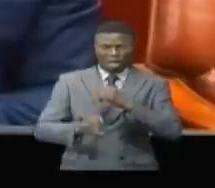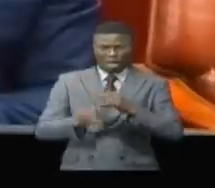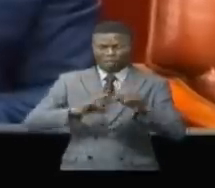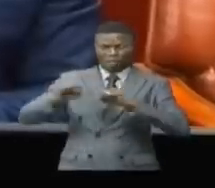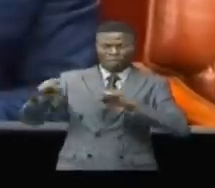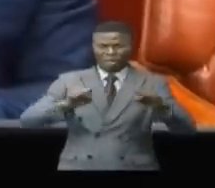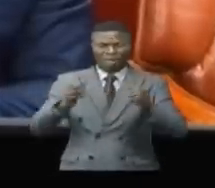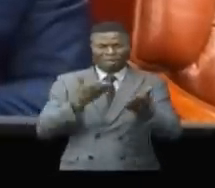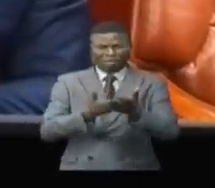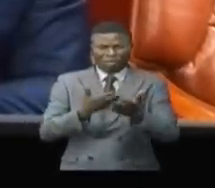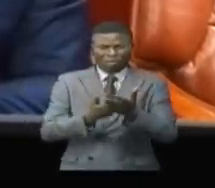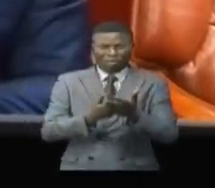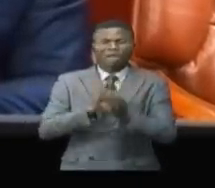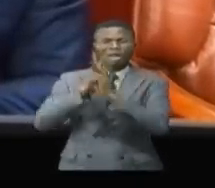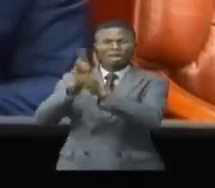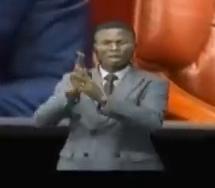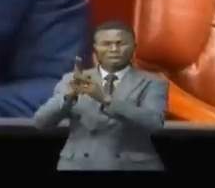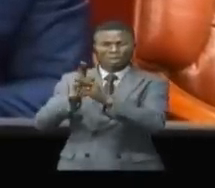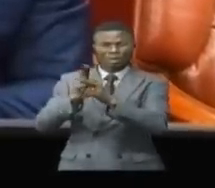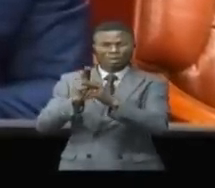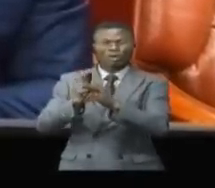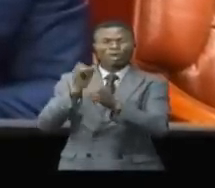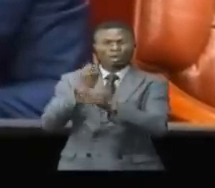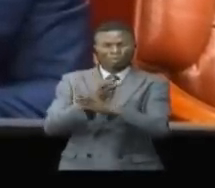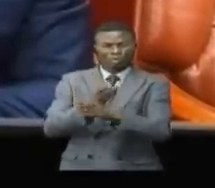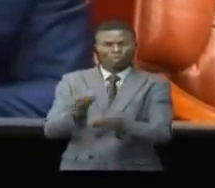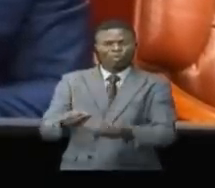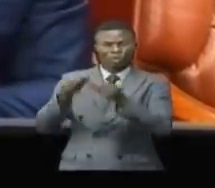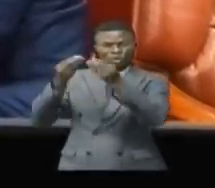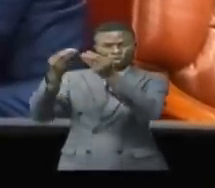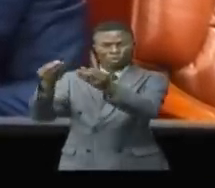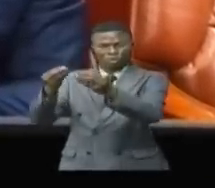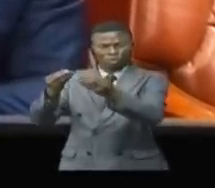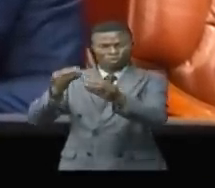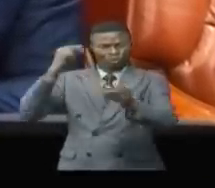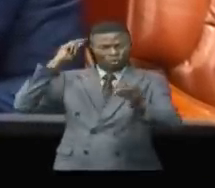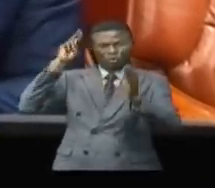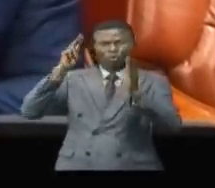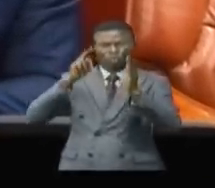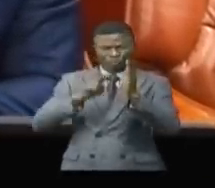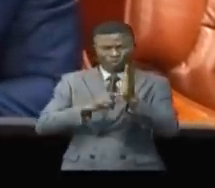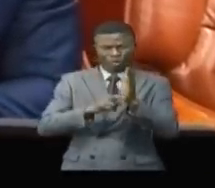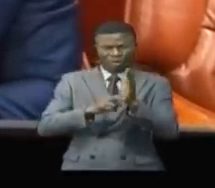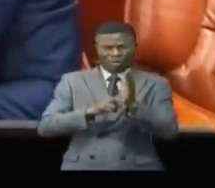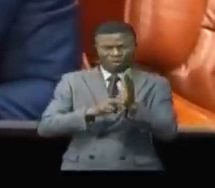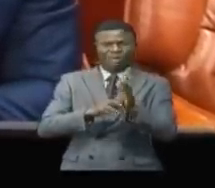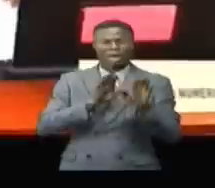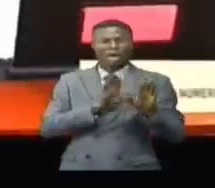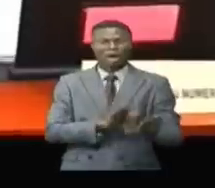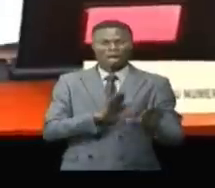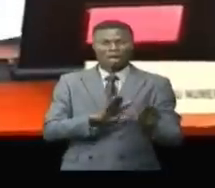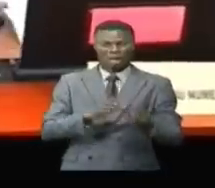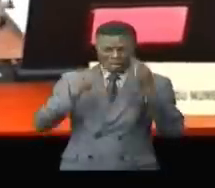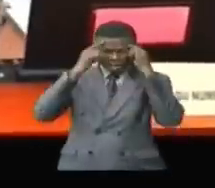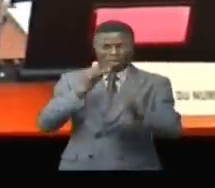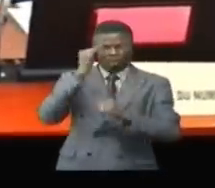examen, un rapport plus étoffé sera soumis au gouvernement. En attendant ces